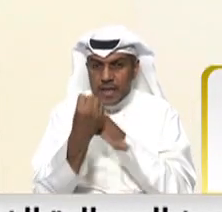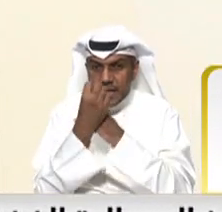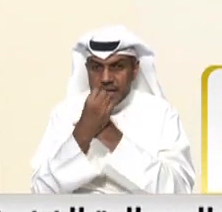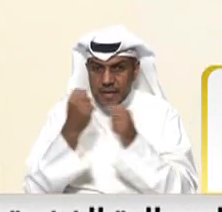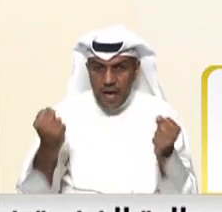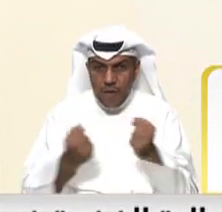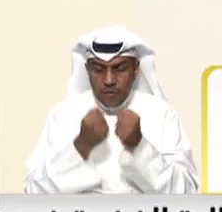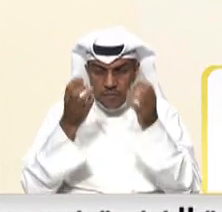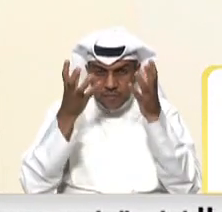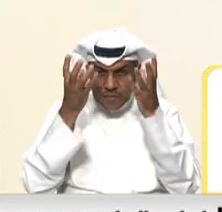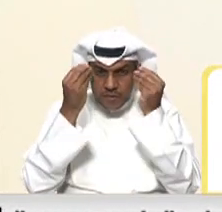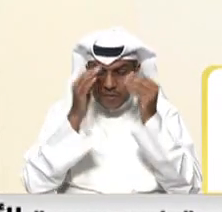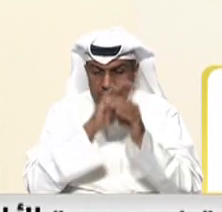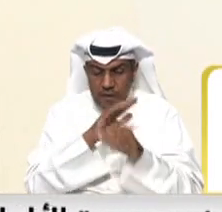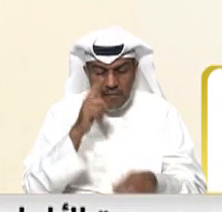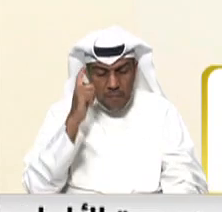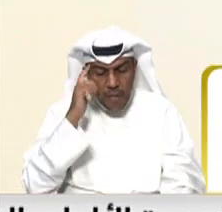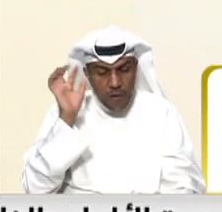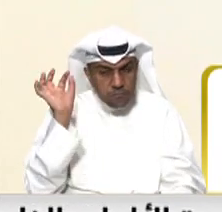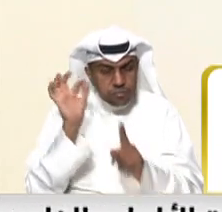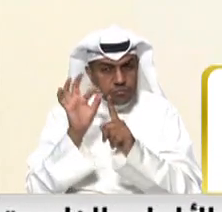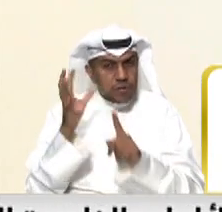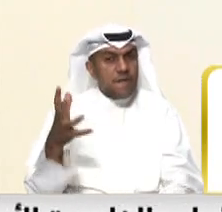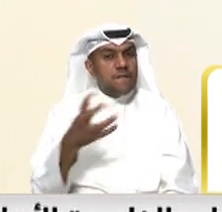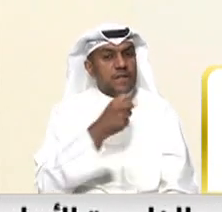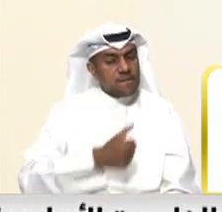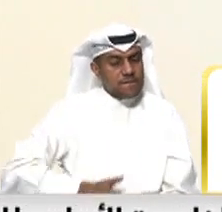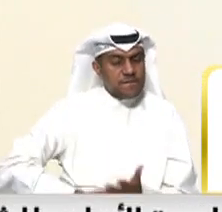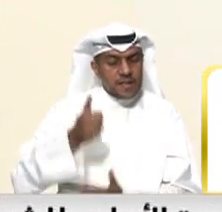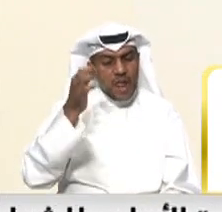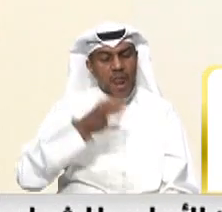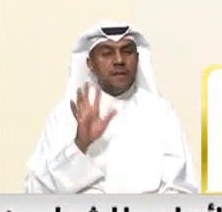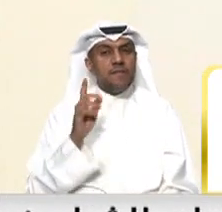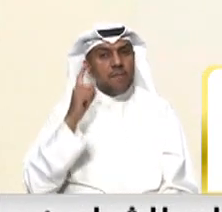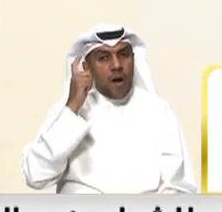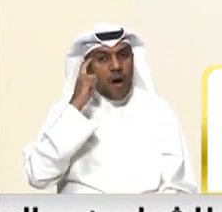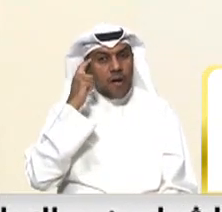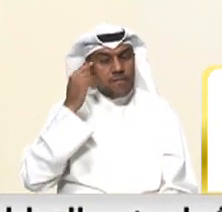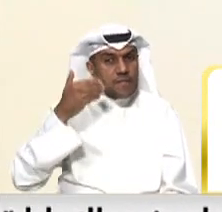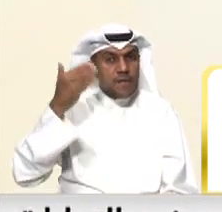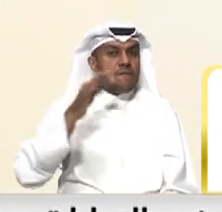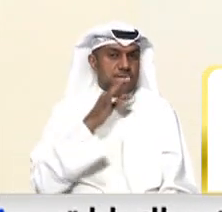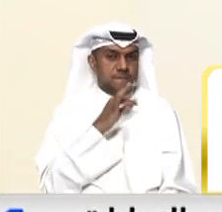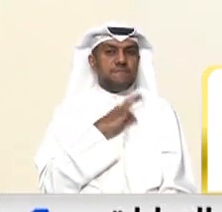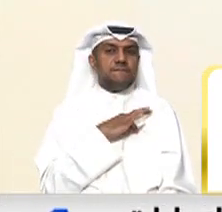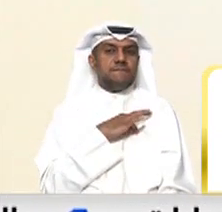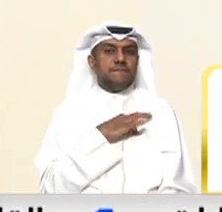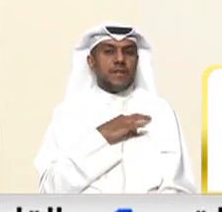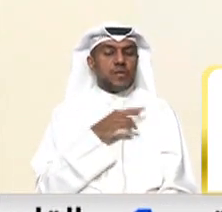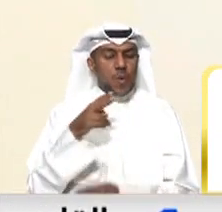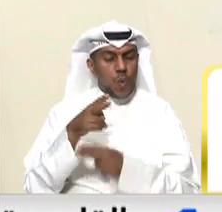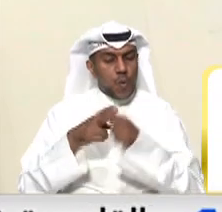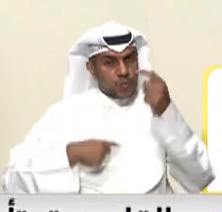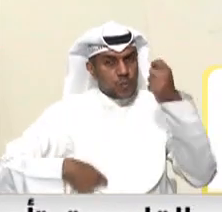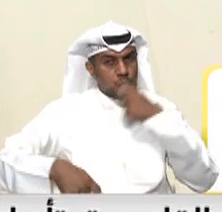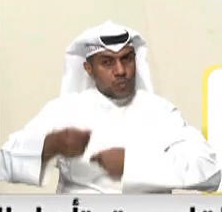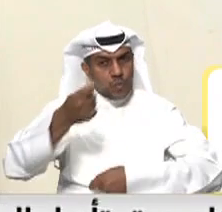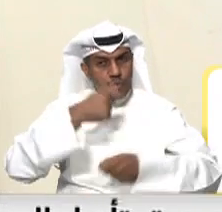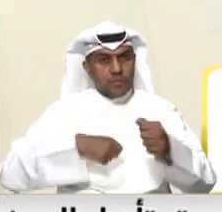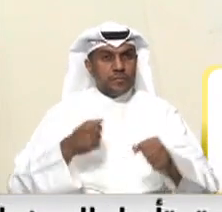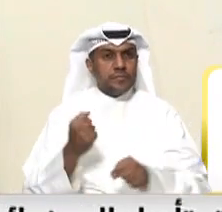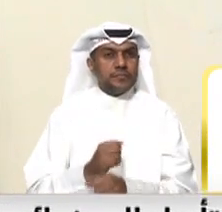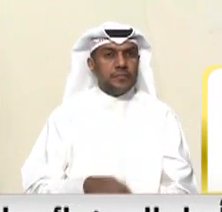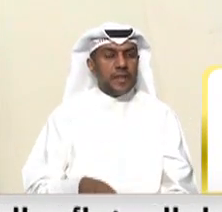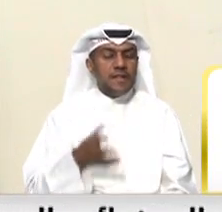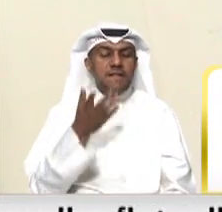الفرصة أو اكتشاف الفكرة وشلون هي هذه الفكرة بتكون ذات جدوى في السوق الكويتي الحالي. منها استفدت إن